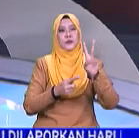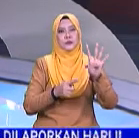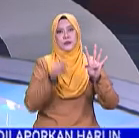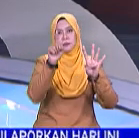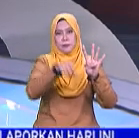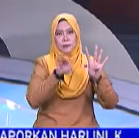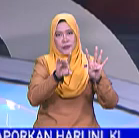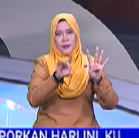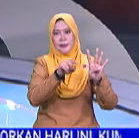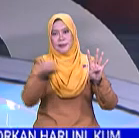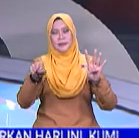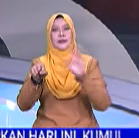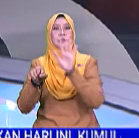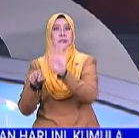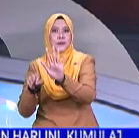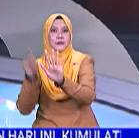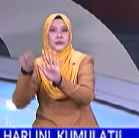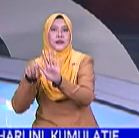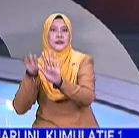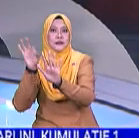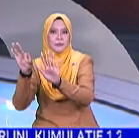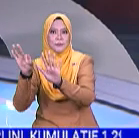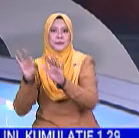Ogos hingga 5 September ini.